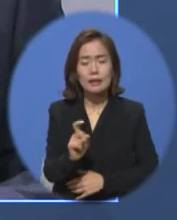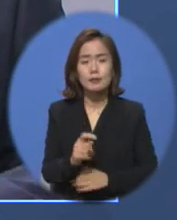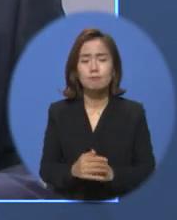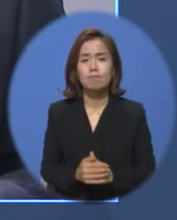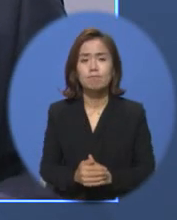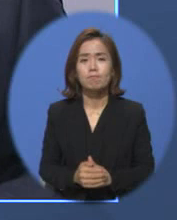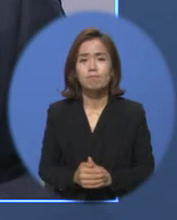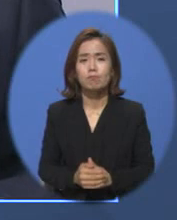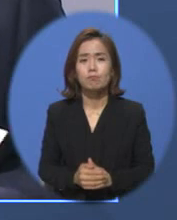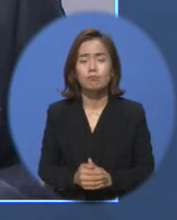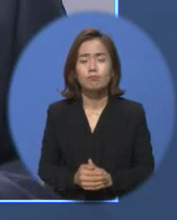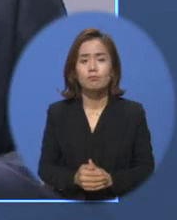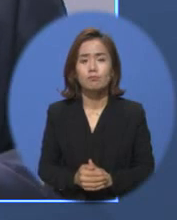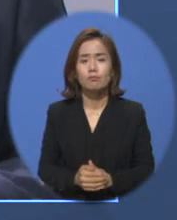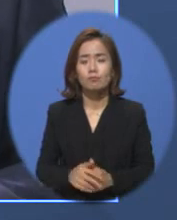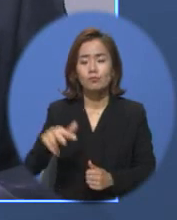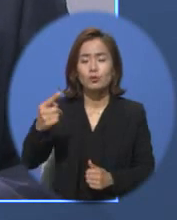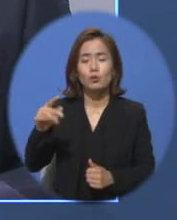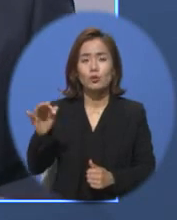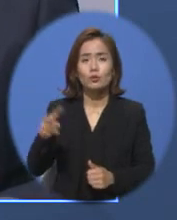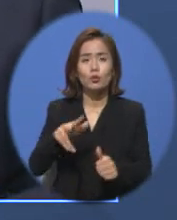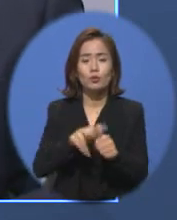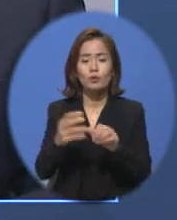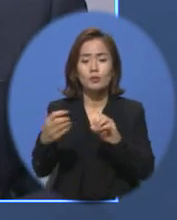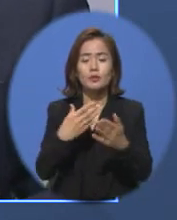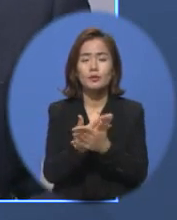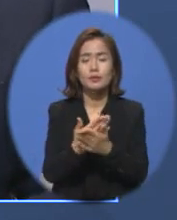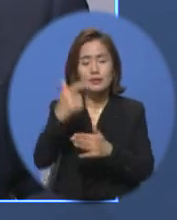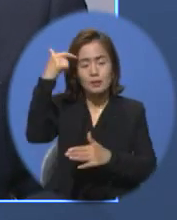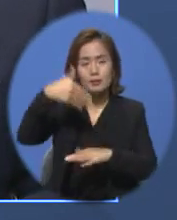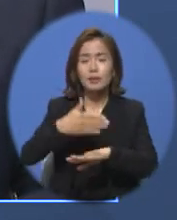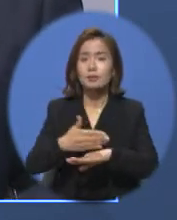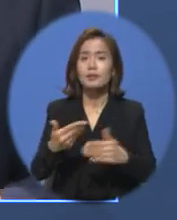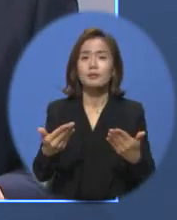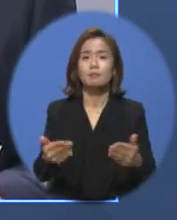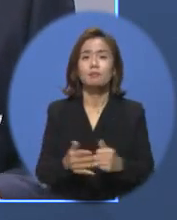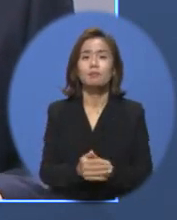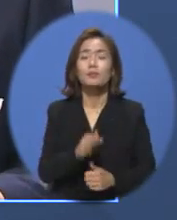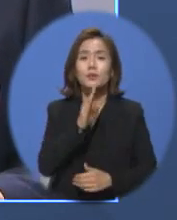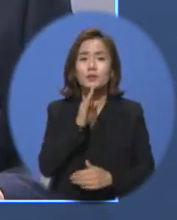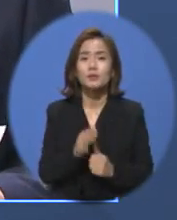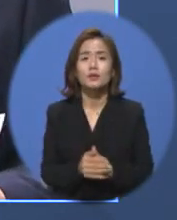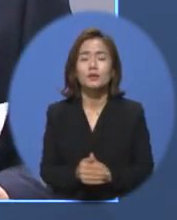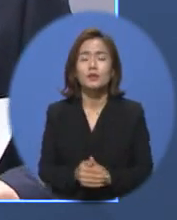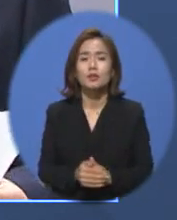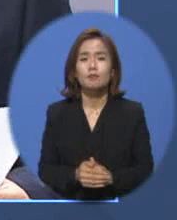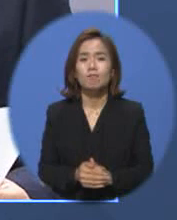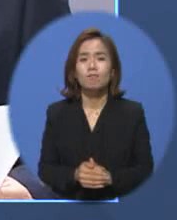? 예.후보자조. 예.질문해주셔서감사합니다.